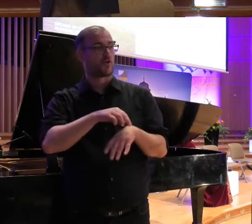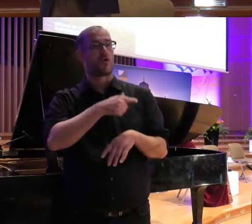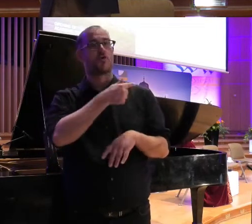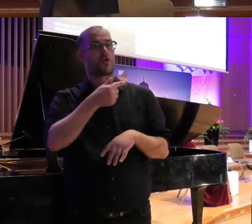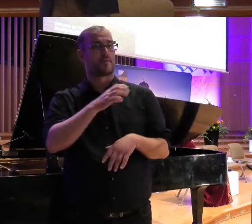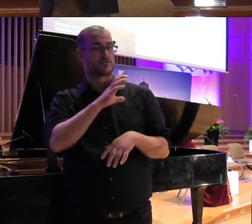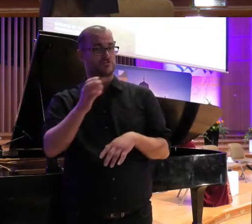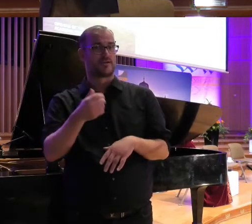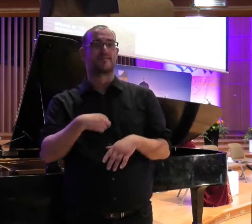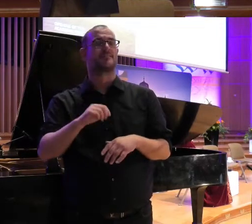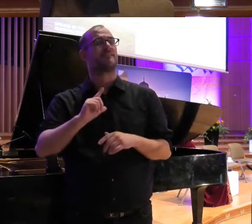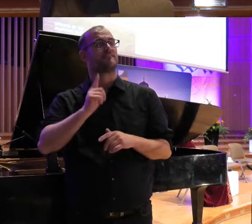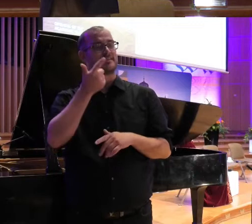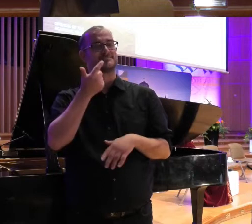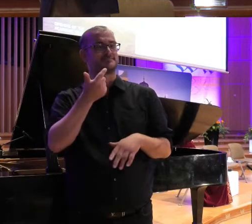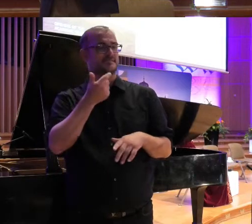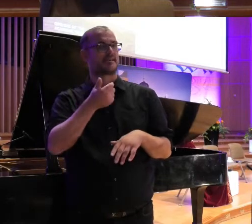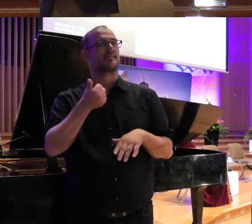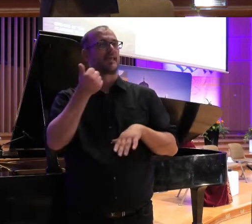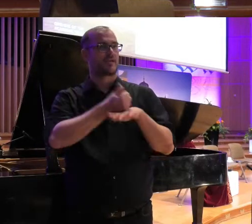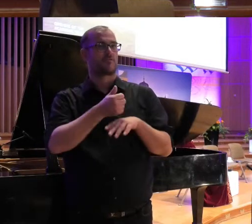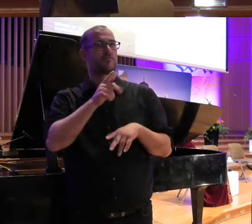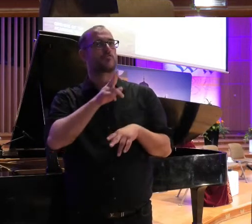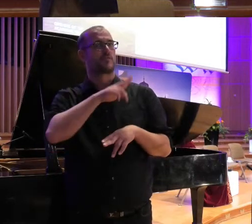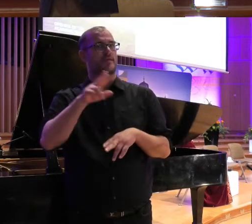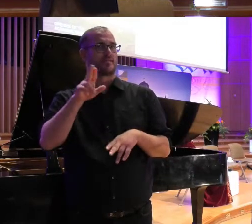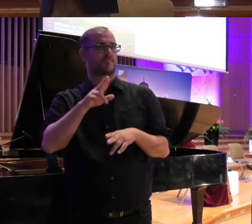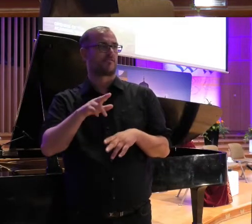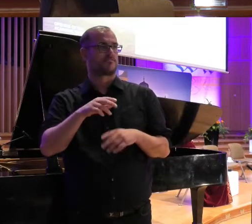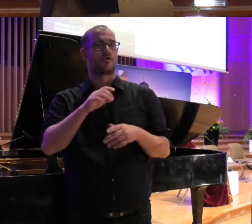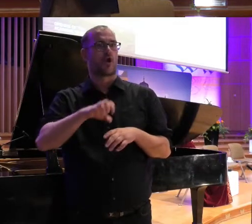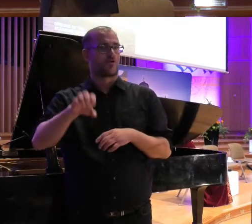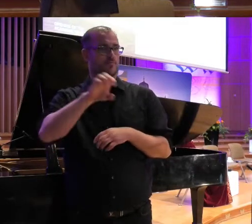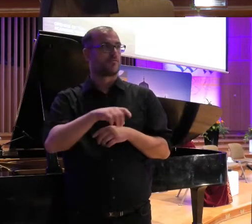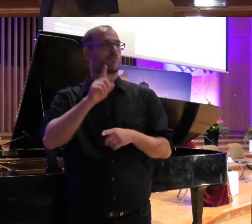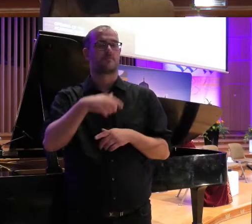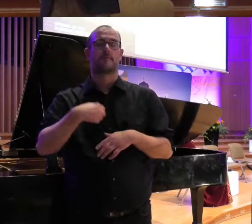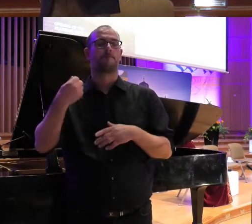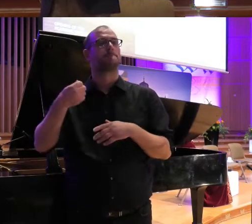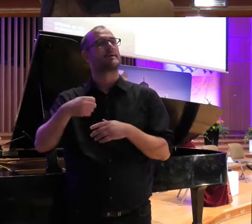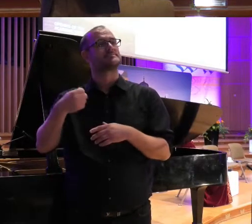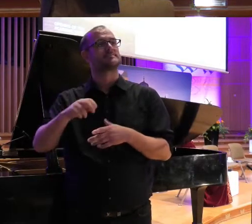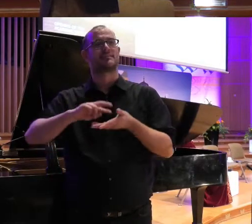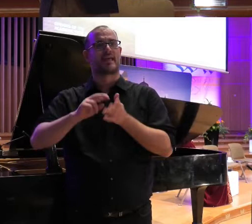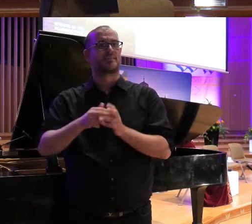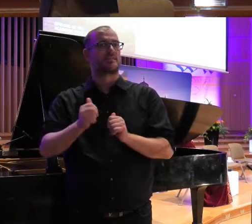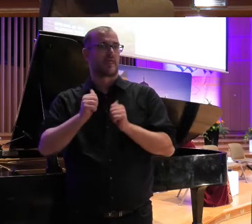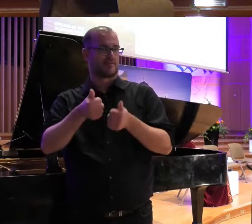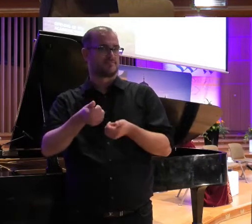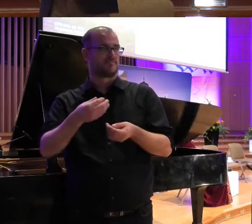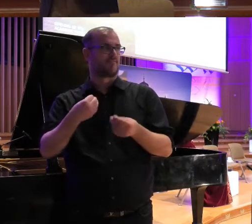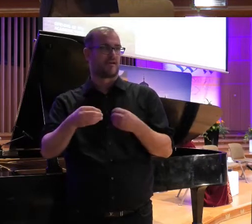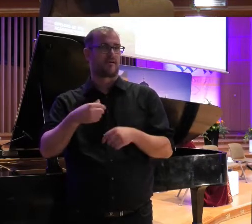die Vizerektorin der United Nations University Europe, dann den Präsidenten des Technischen Hilfswerks,